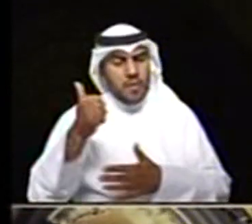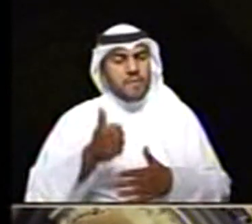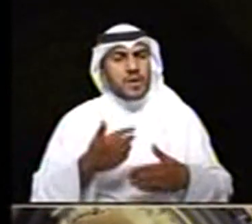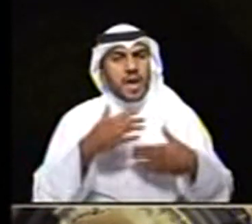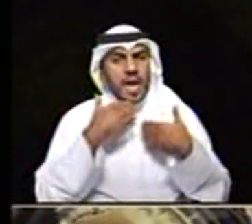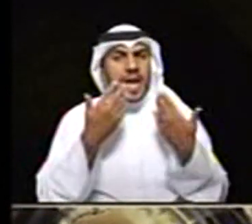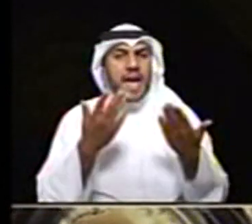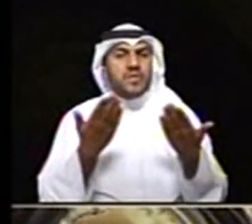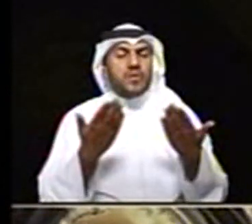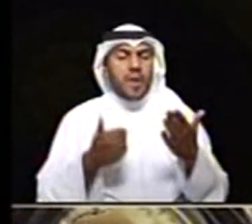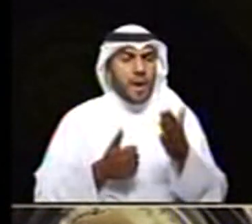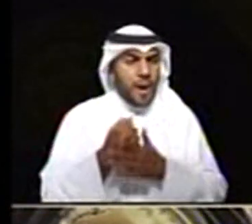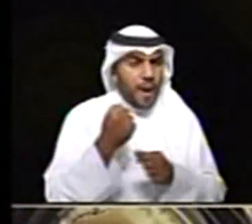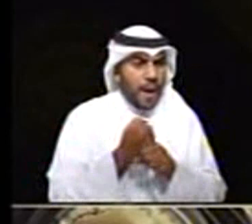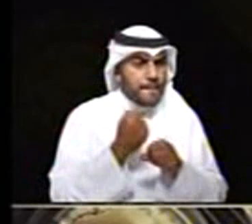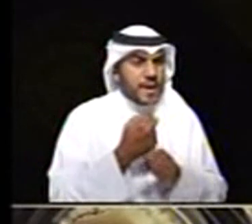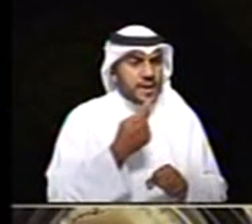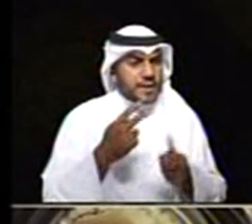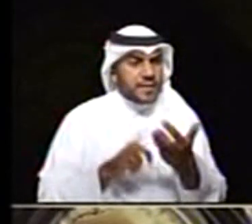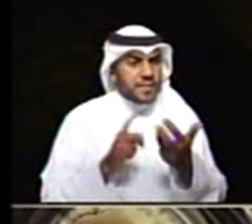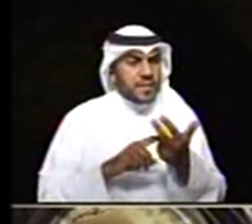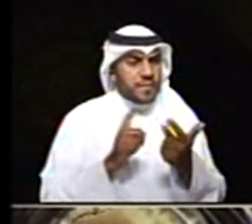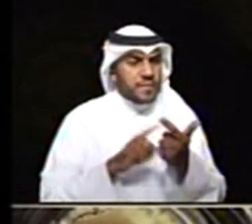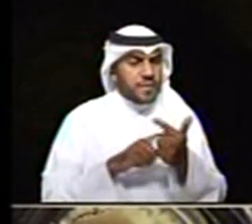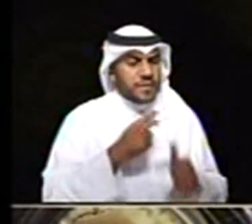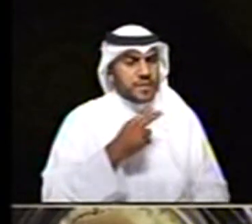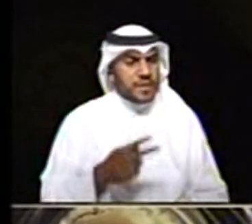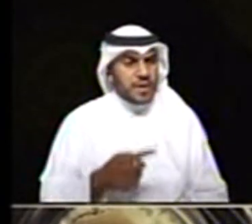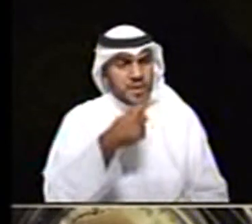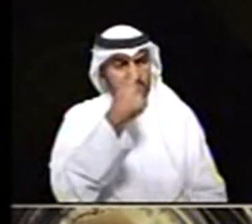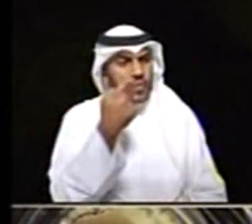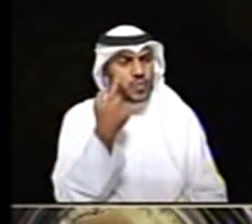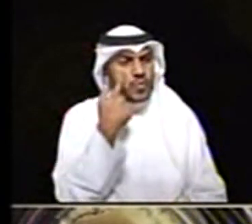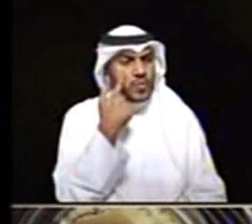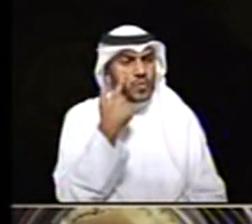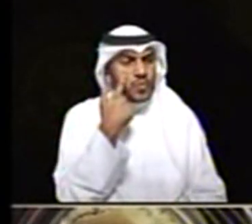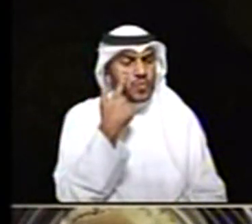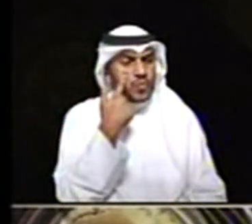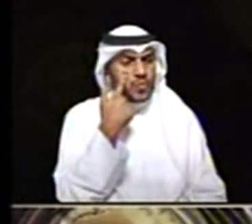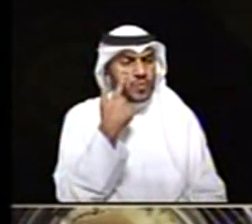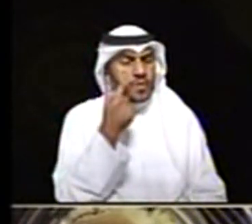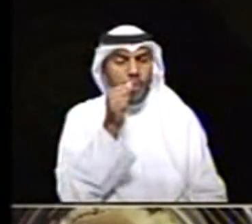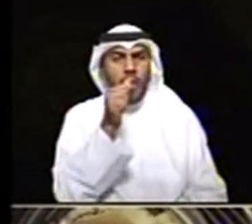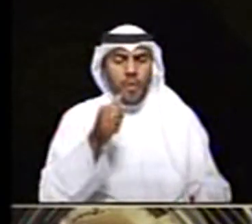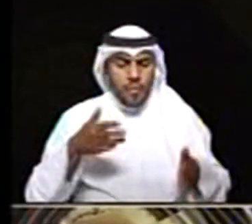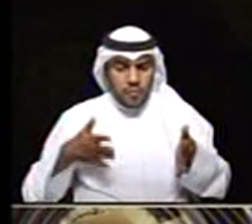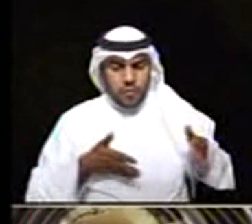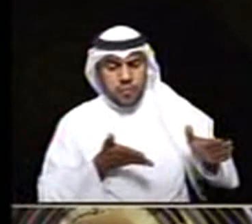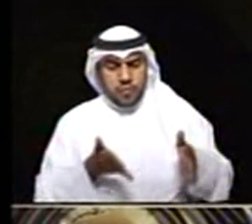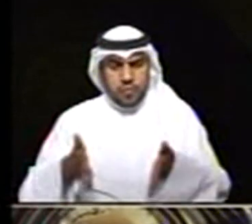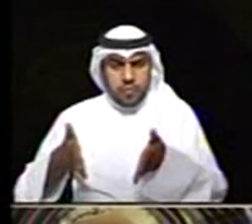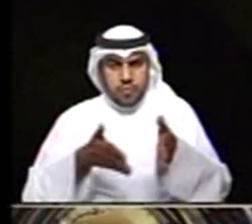السواتر الترابية بحيث نغير مسار هذه الشعيب بحيث لا تتجه إلى المناطق